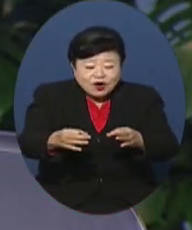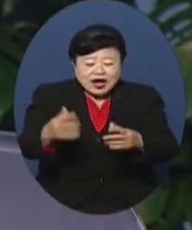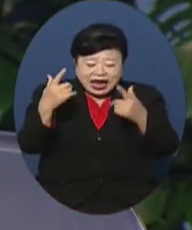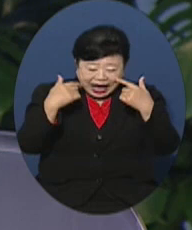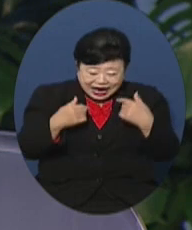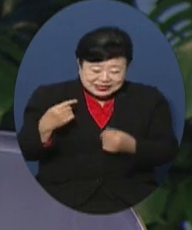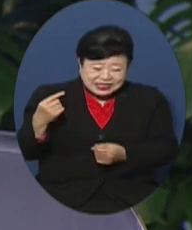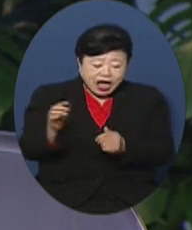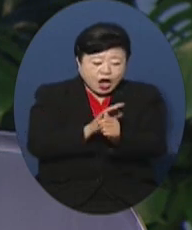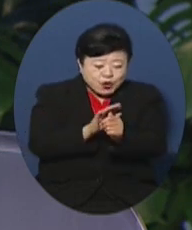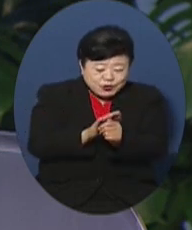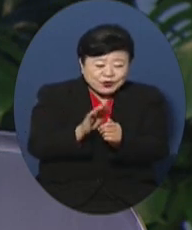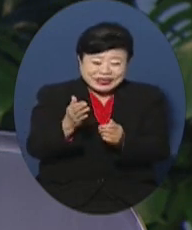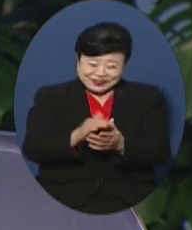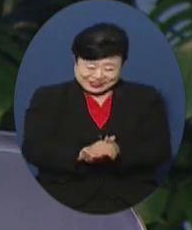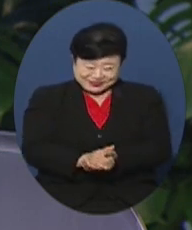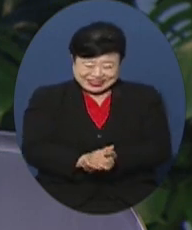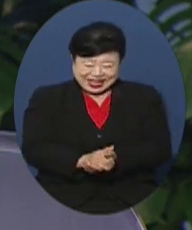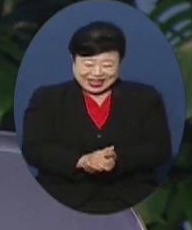항상 위로가 되었습니다.